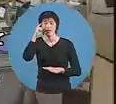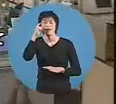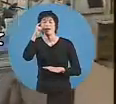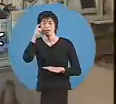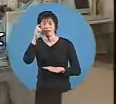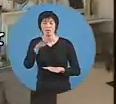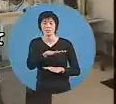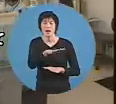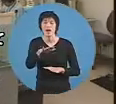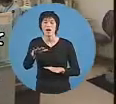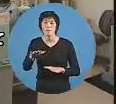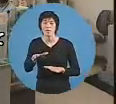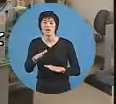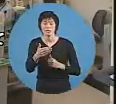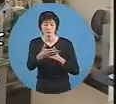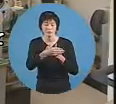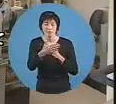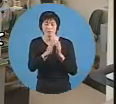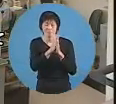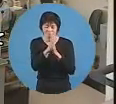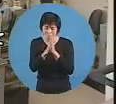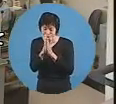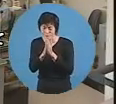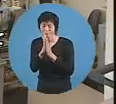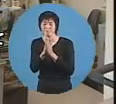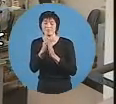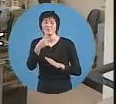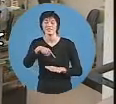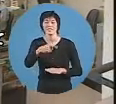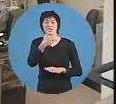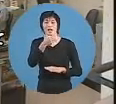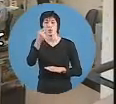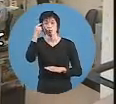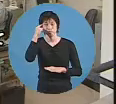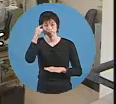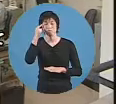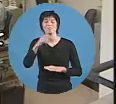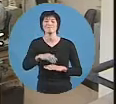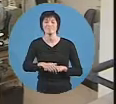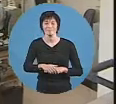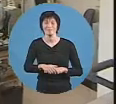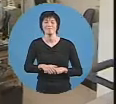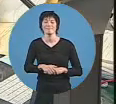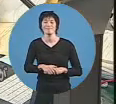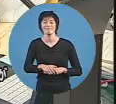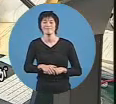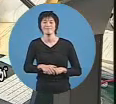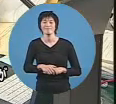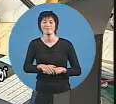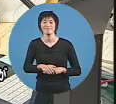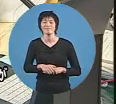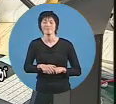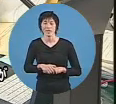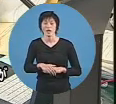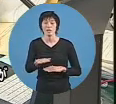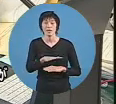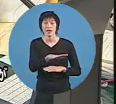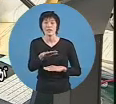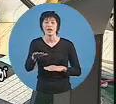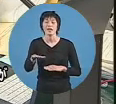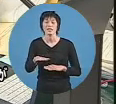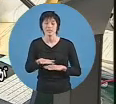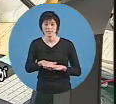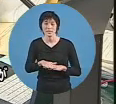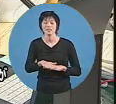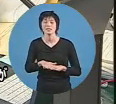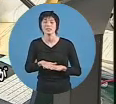んどん打ちまして、市民の皆様にお願いをしていきたいというふうに考えております。まずは市民の皆様に